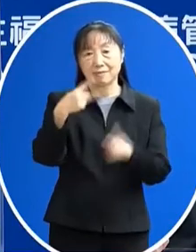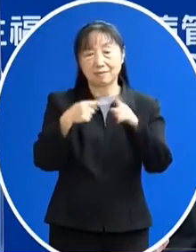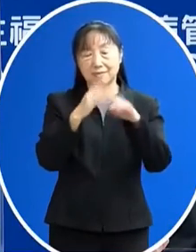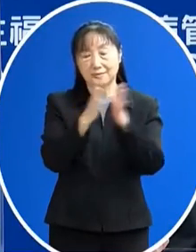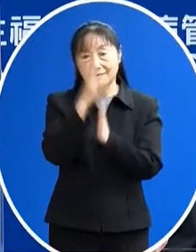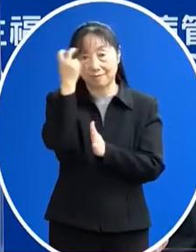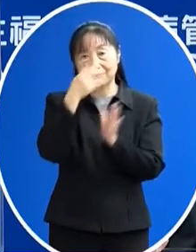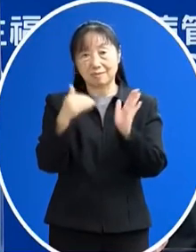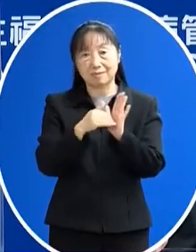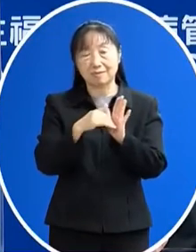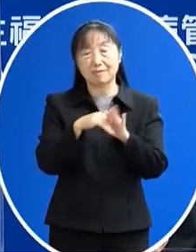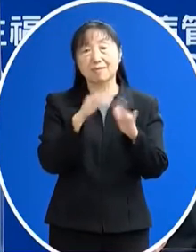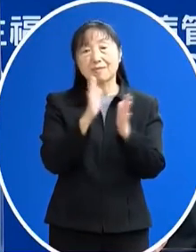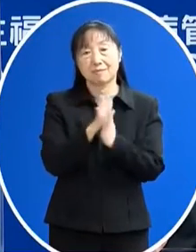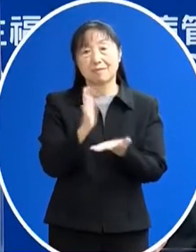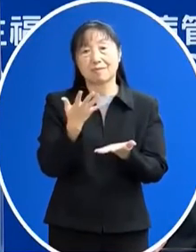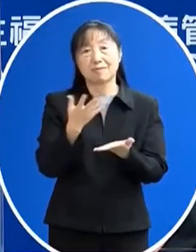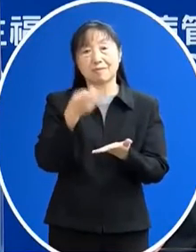现在还没有验出的。